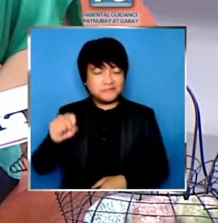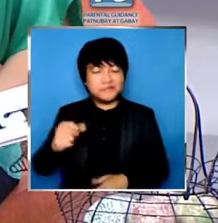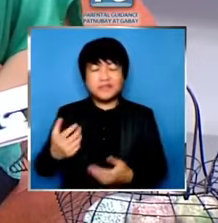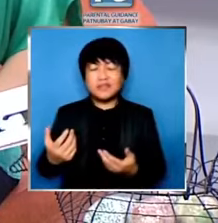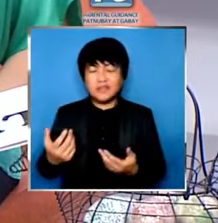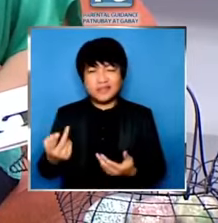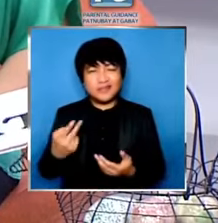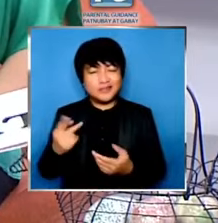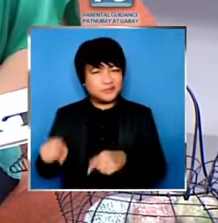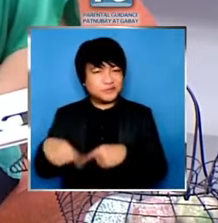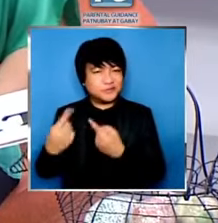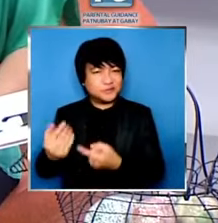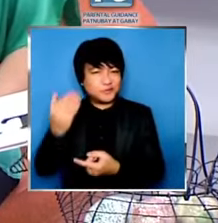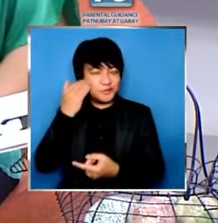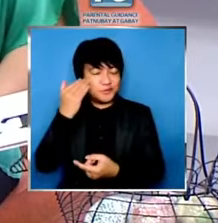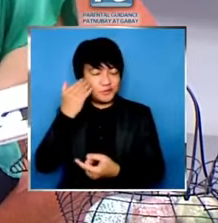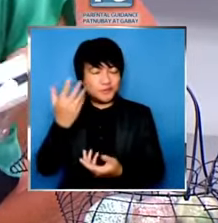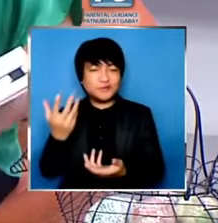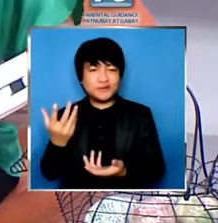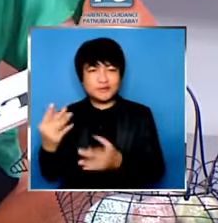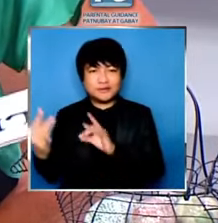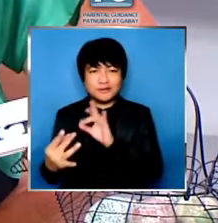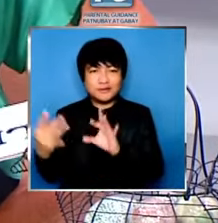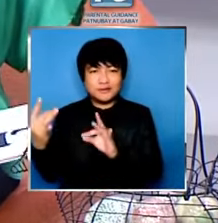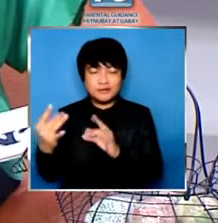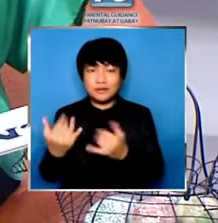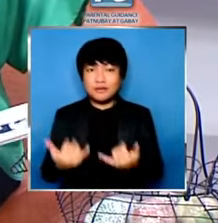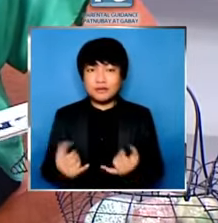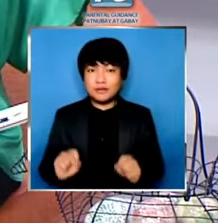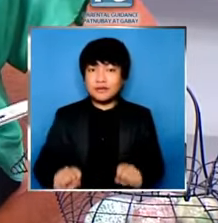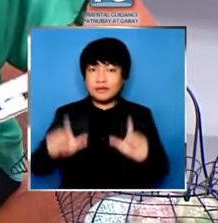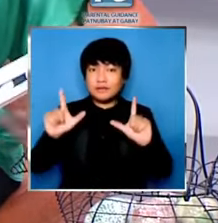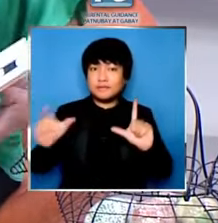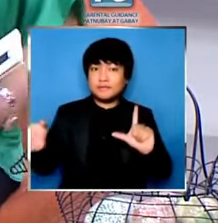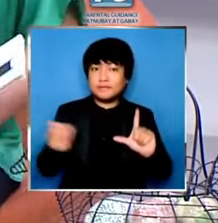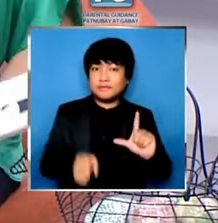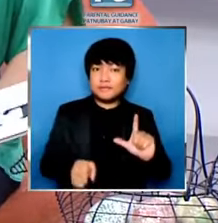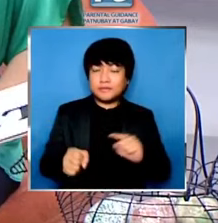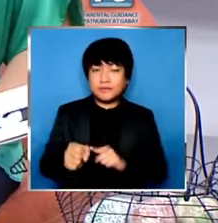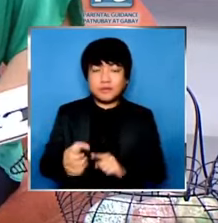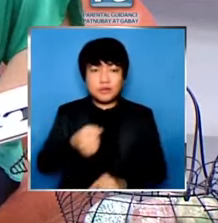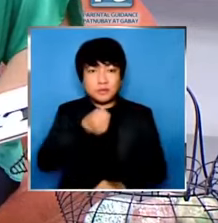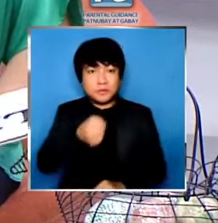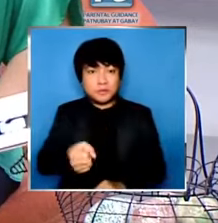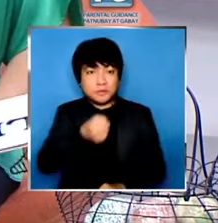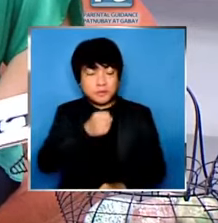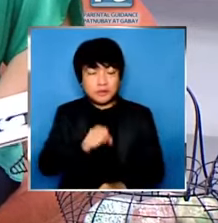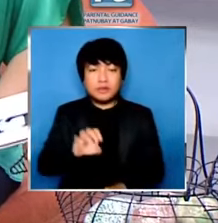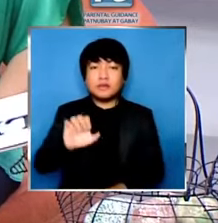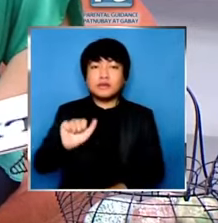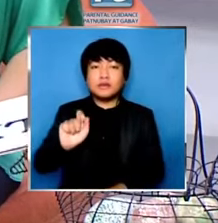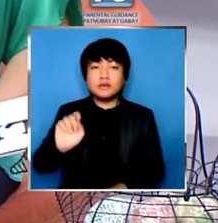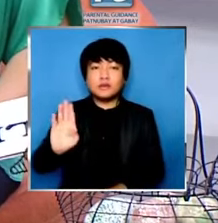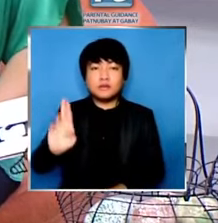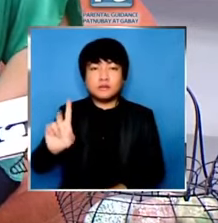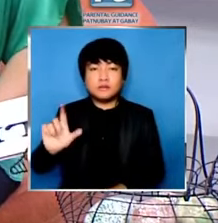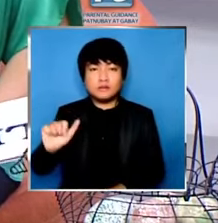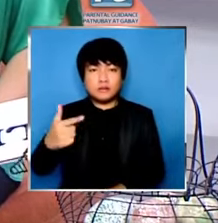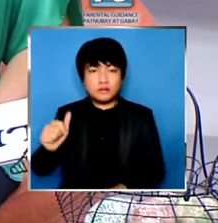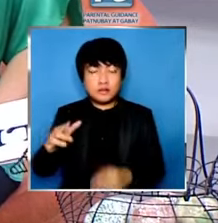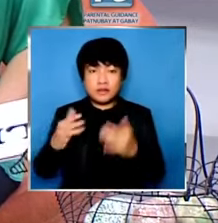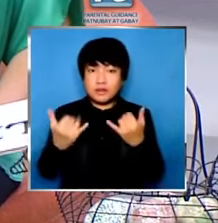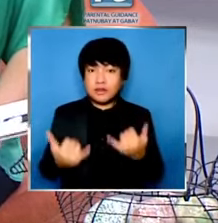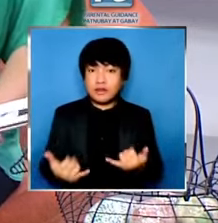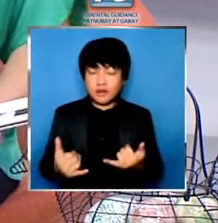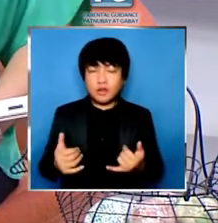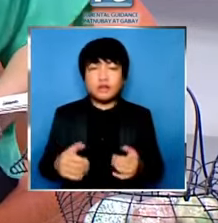ko sa council nung araw. Mga kapuso, live na live natin makakakwentuhan. Isa sa mga host ng Noontime Show ng Eat Bulaga. At kayo na sparkle artist na rin,